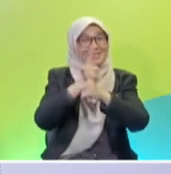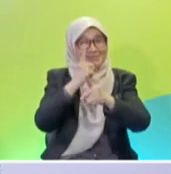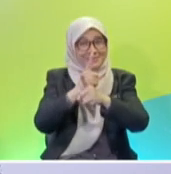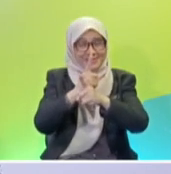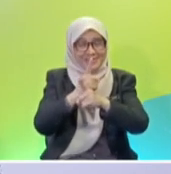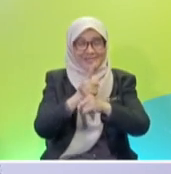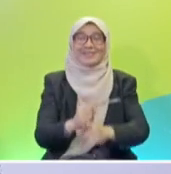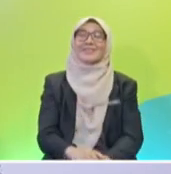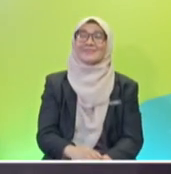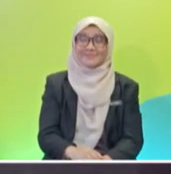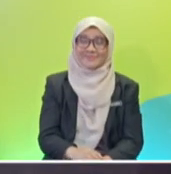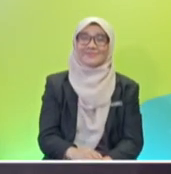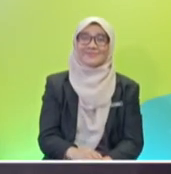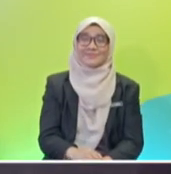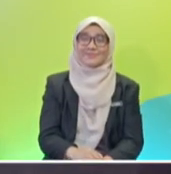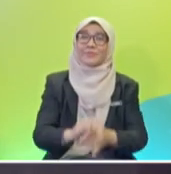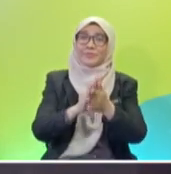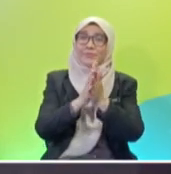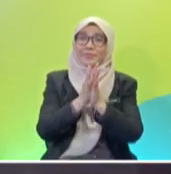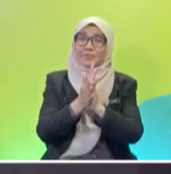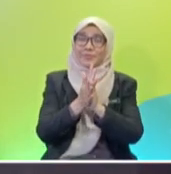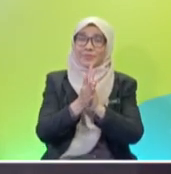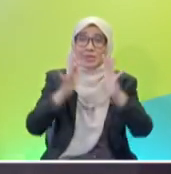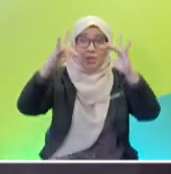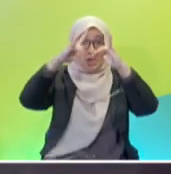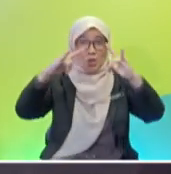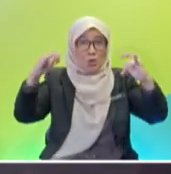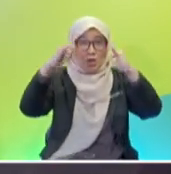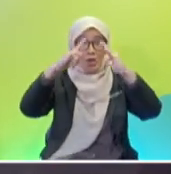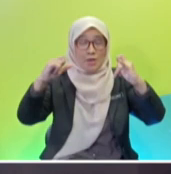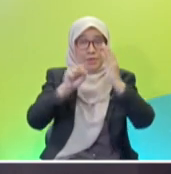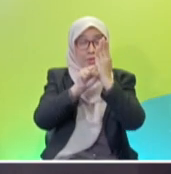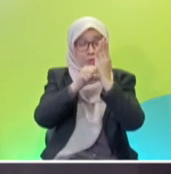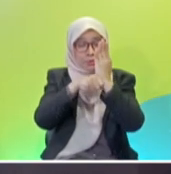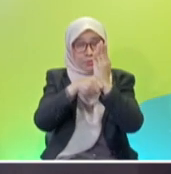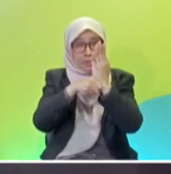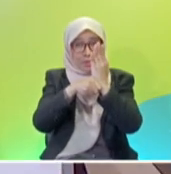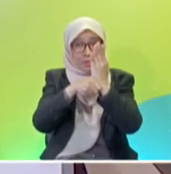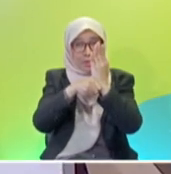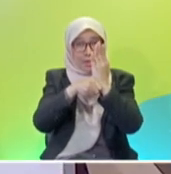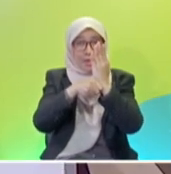Unggun api. Okay, betul. Baik. Jadi unggun api adalah sumber kepada